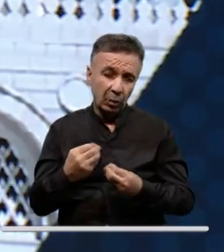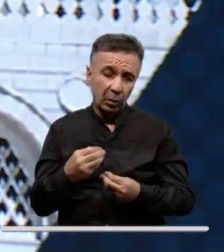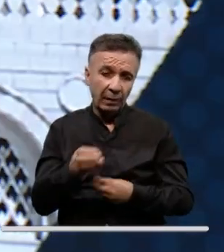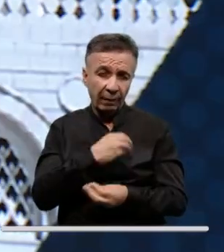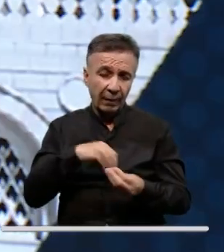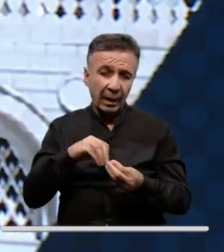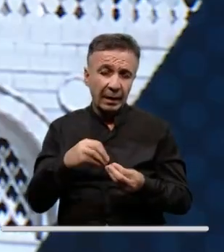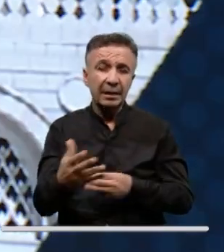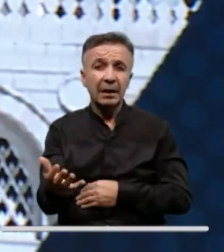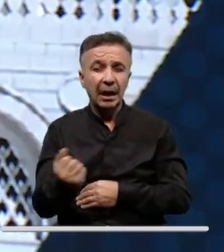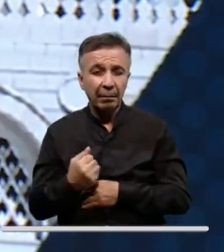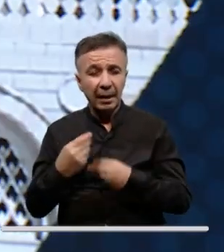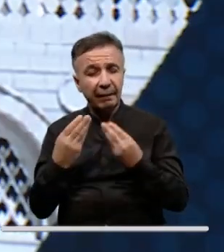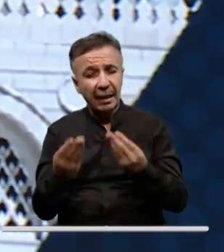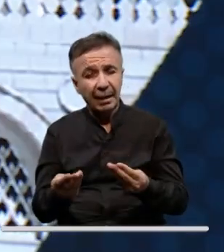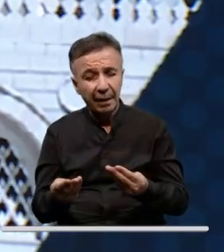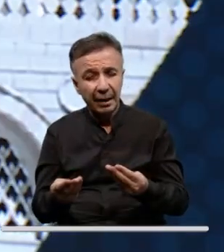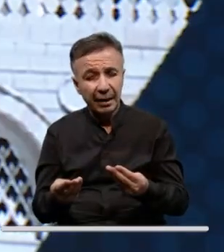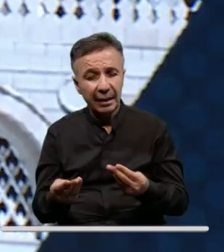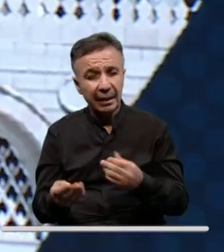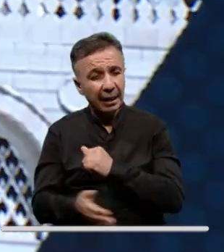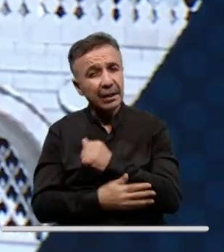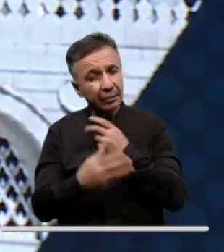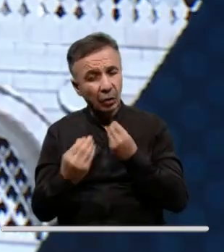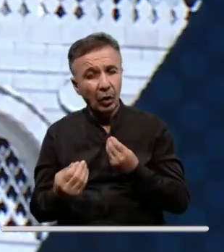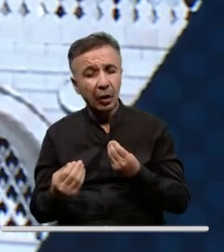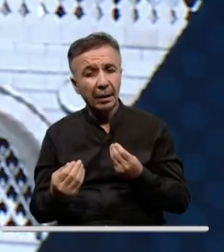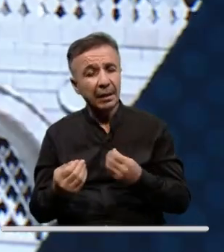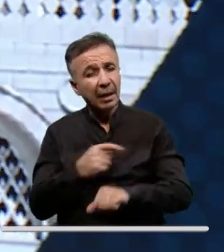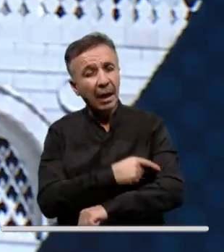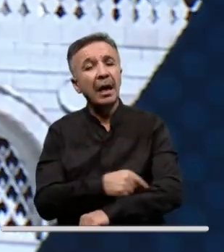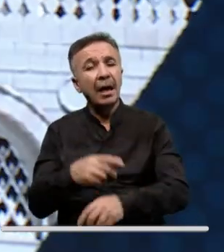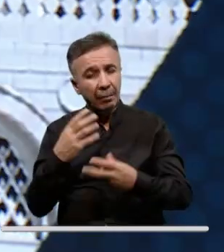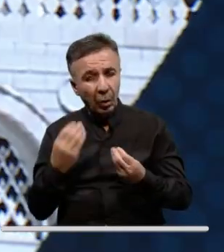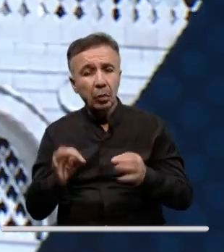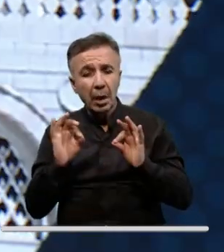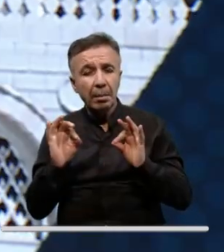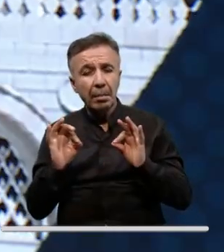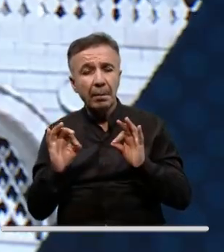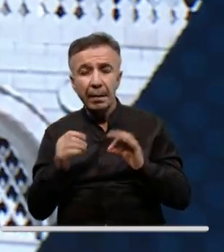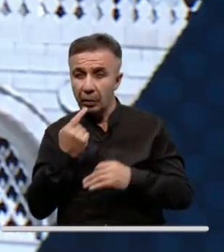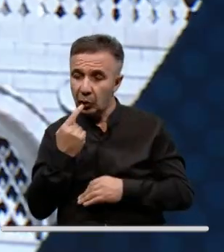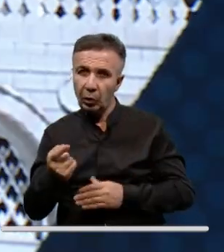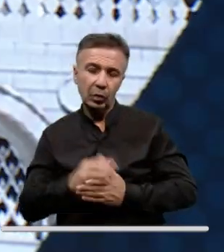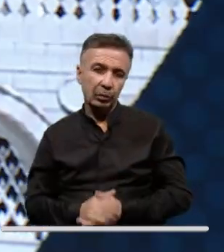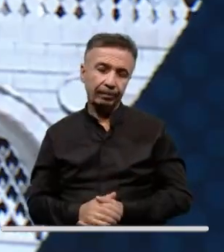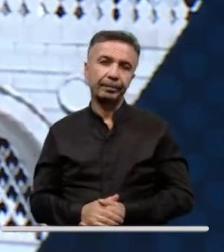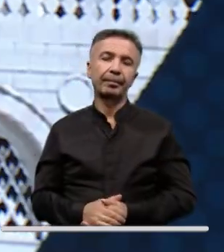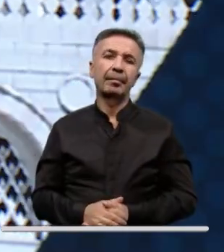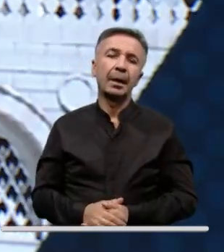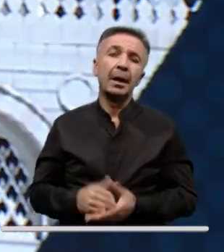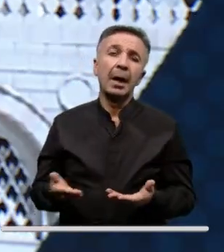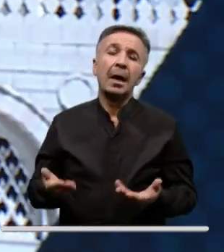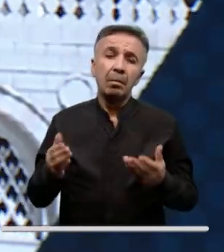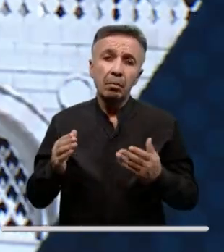almanın bu işe kefillik yapmanın caiz olmadığını her fırsatta Eee söylemek ir Yani bu